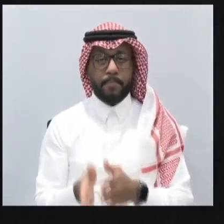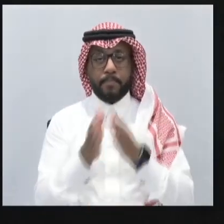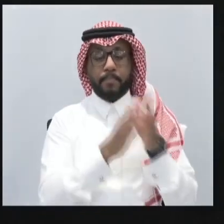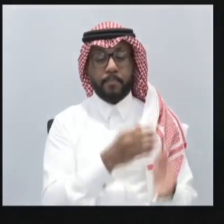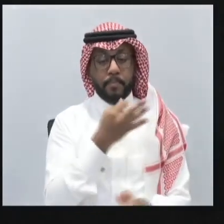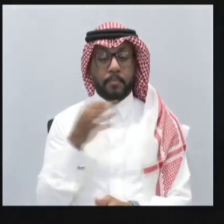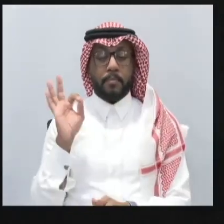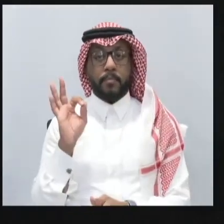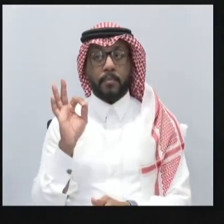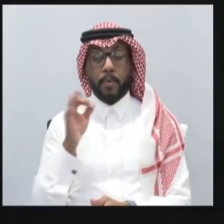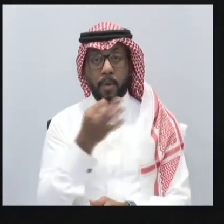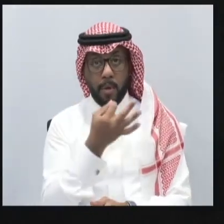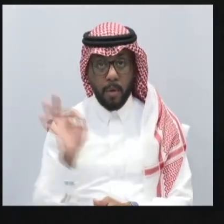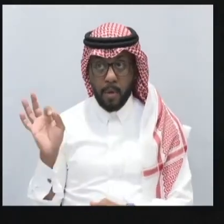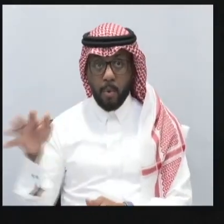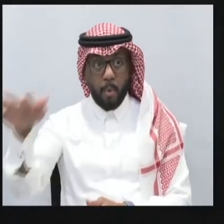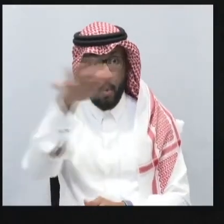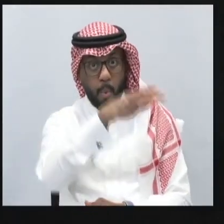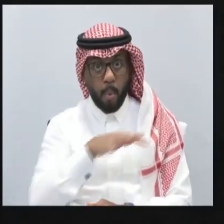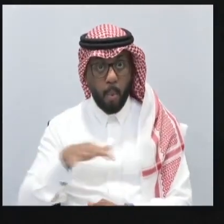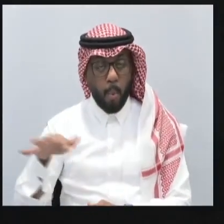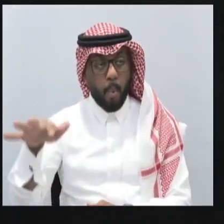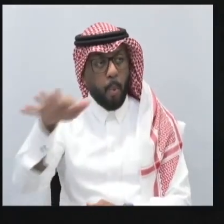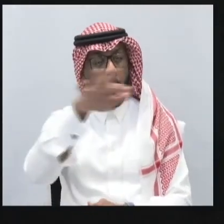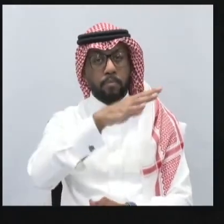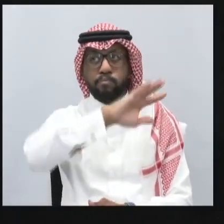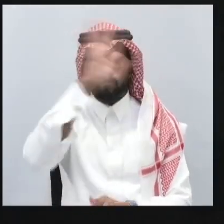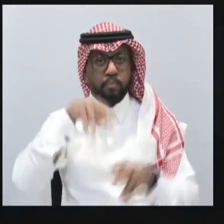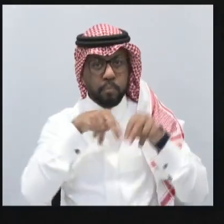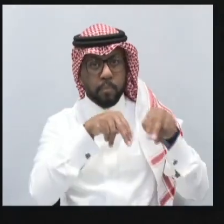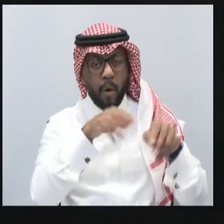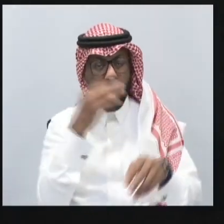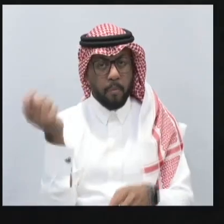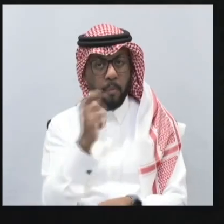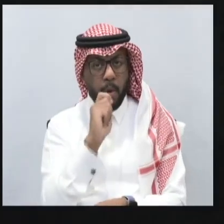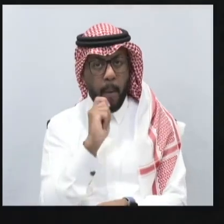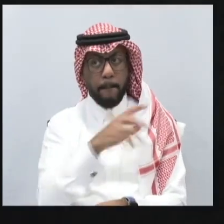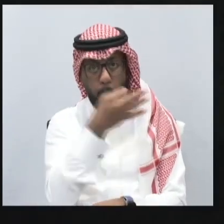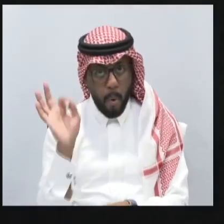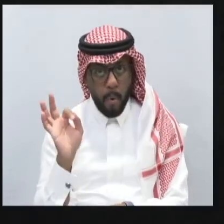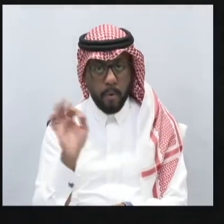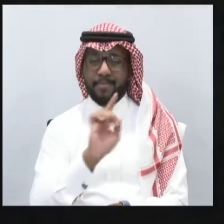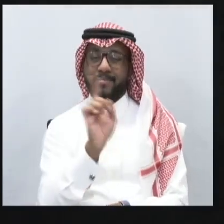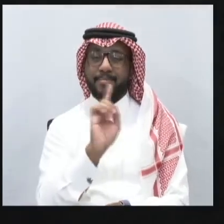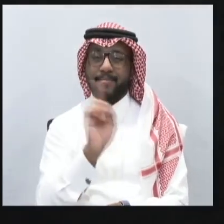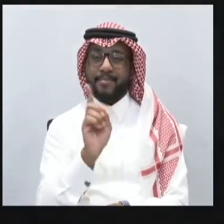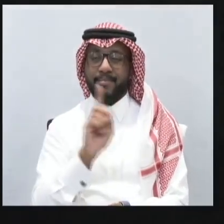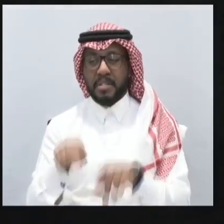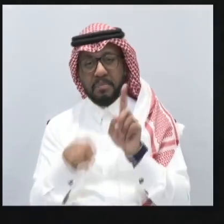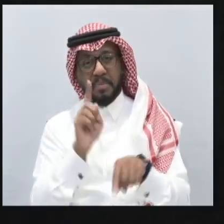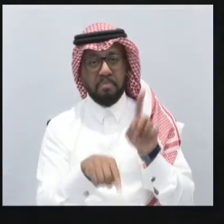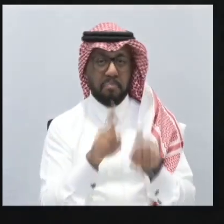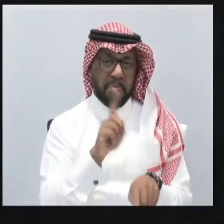جميع الحيوانات تتغذى على اللحوم هل كل الحيوانات تاكل لحوم ممتازين